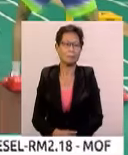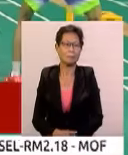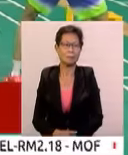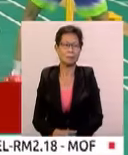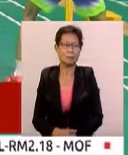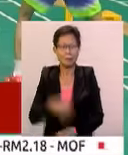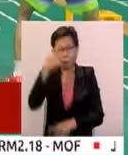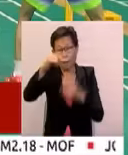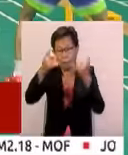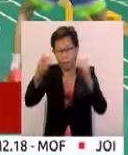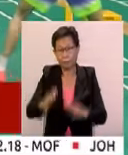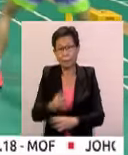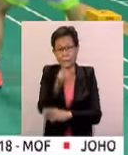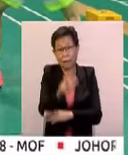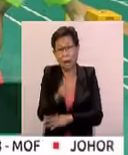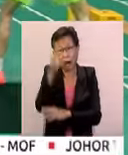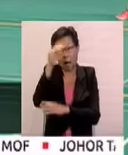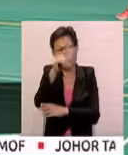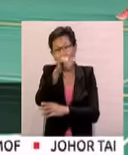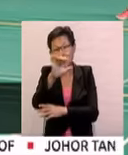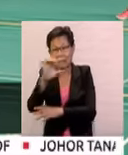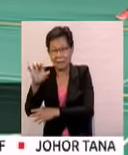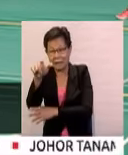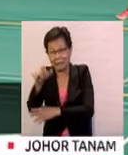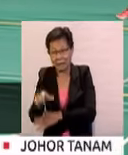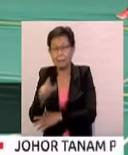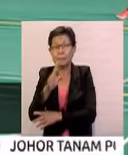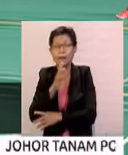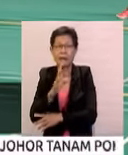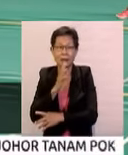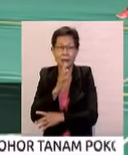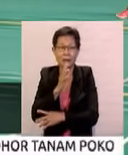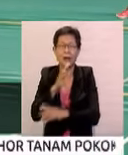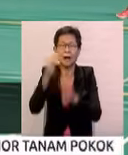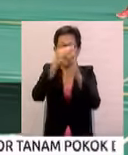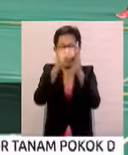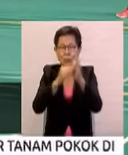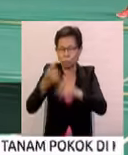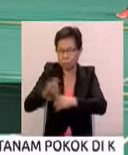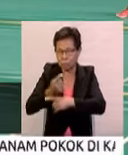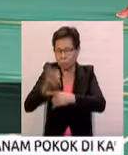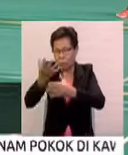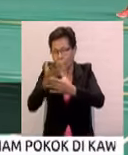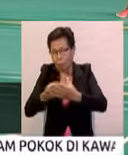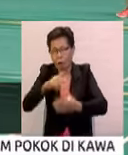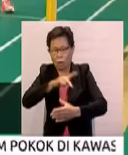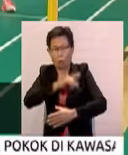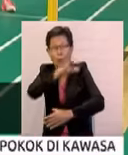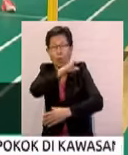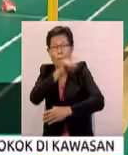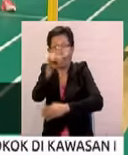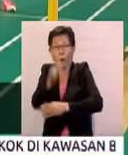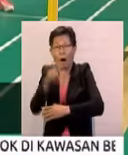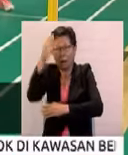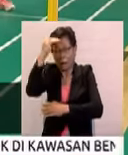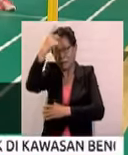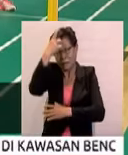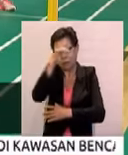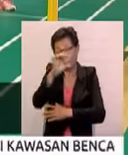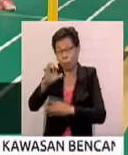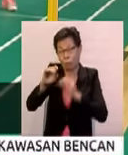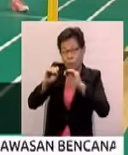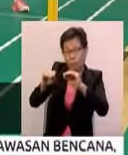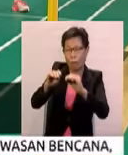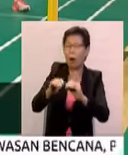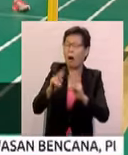Sementara itu, bagi pemain perserangan laki negara, Lee Zi Jia menegaskan modul latihan yang diterapkan oleh ketua jurulatih perserangan laki Datuk Mizbon